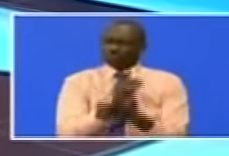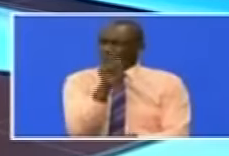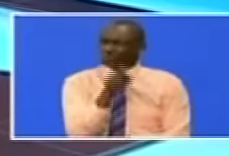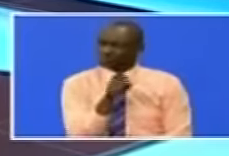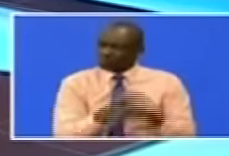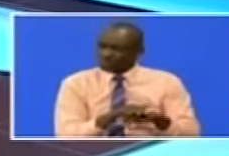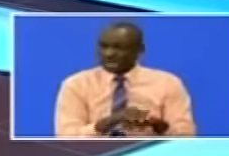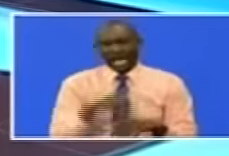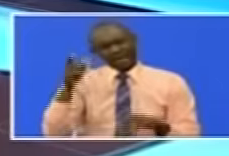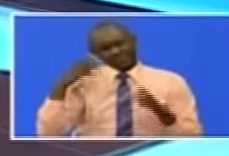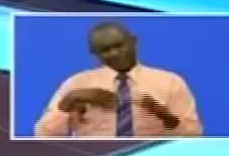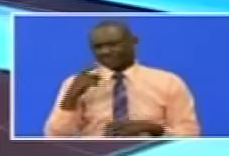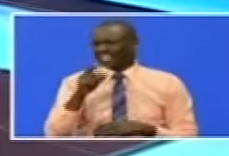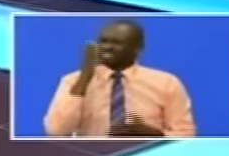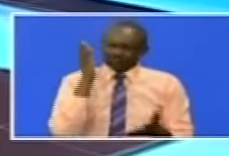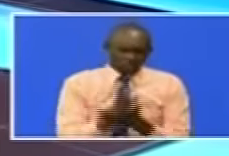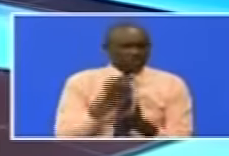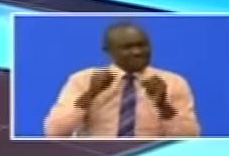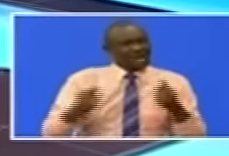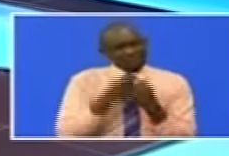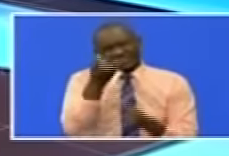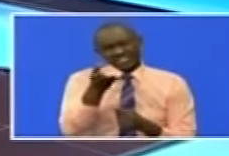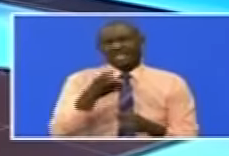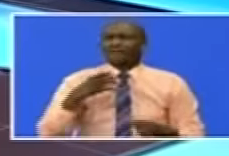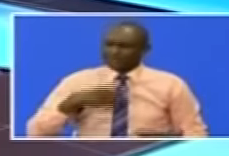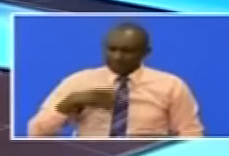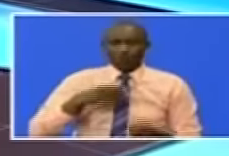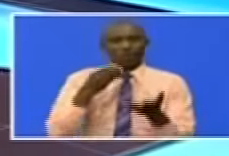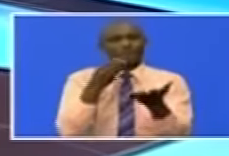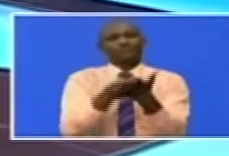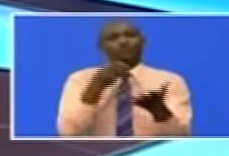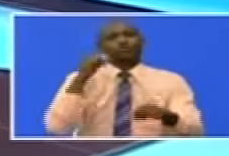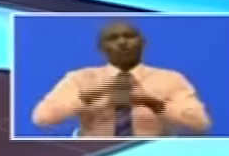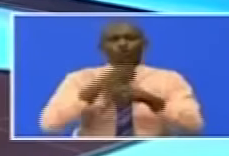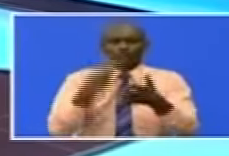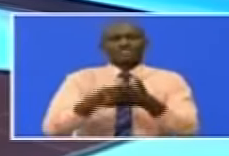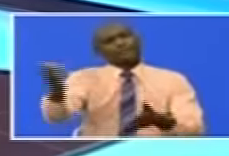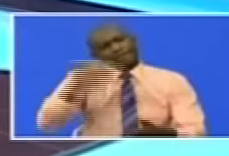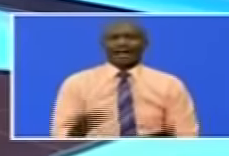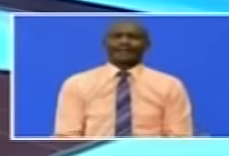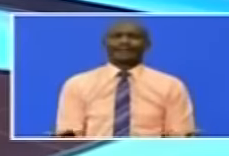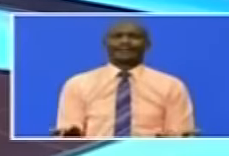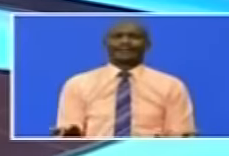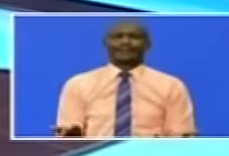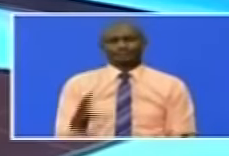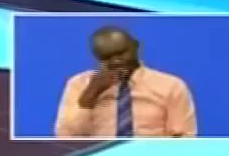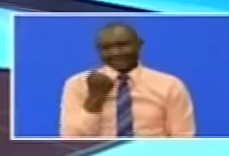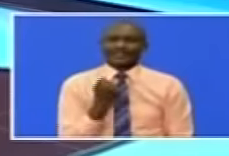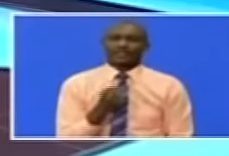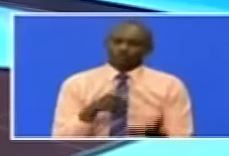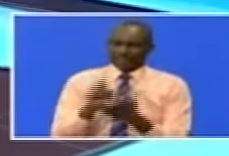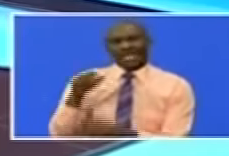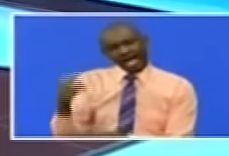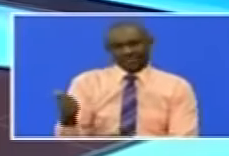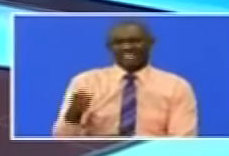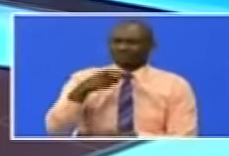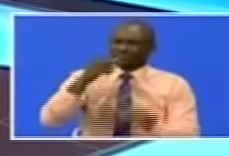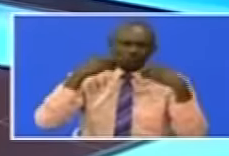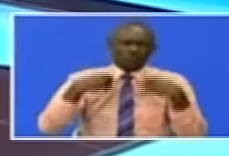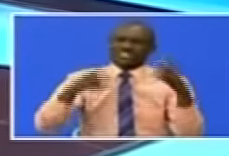la, ikiwa hivyo basi wanaohitimu warudishiwe hela zao walizotumia kama karo na mengine ya kujikimu, manake